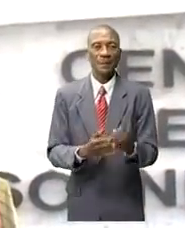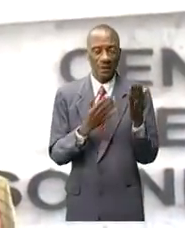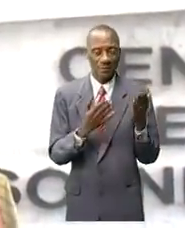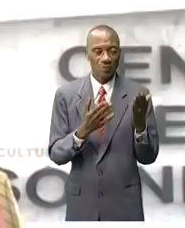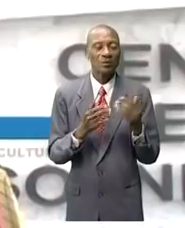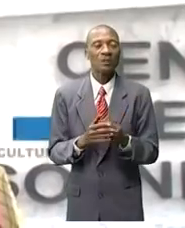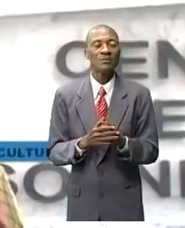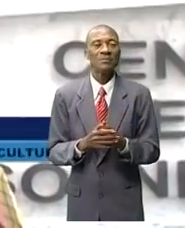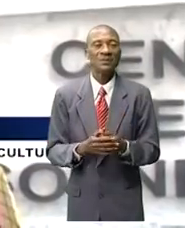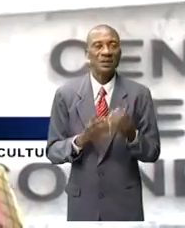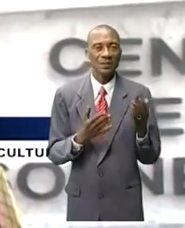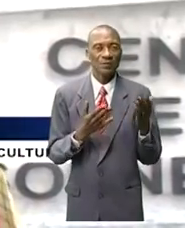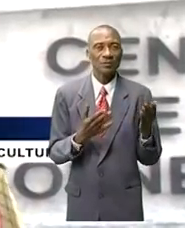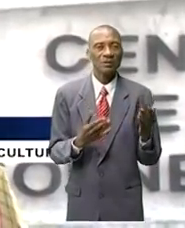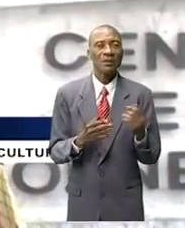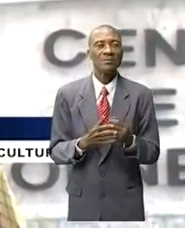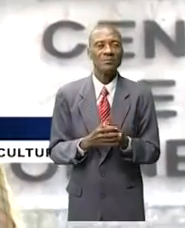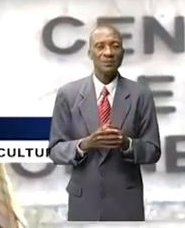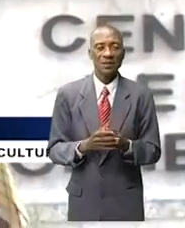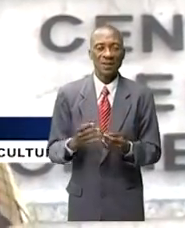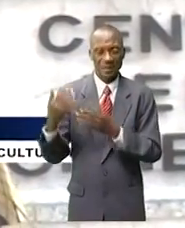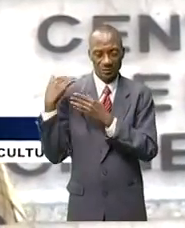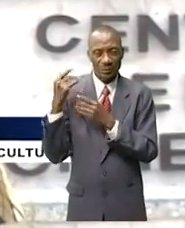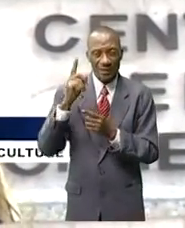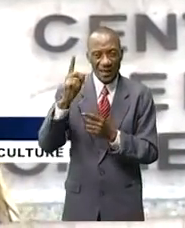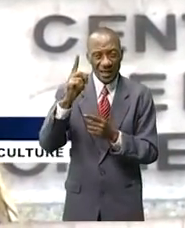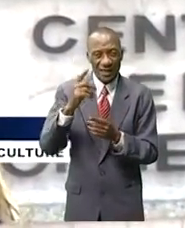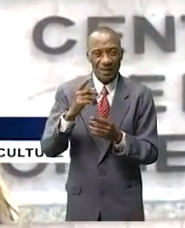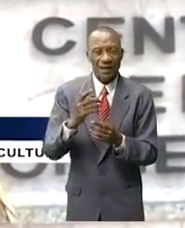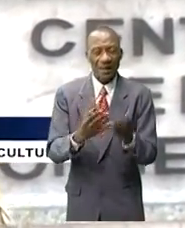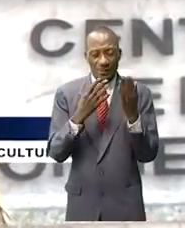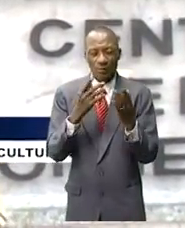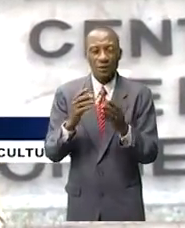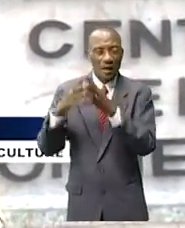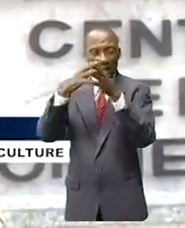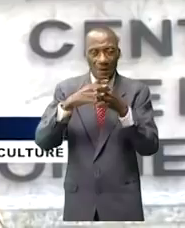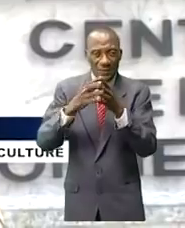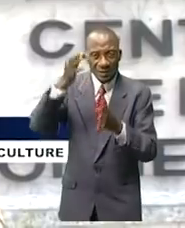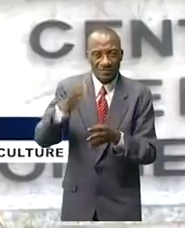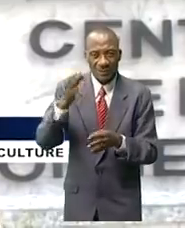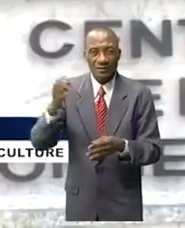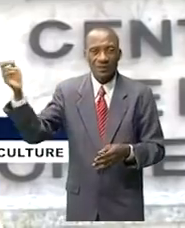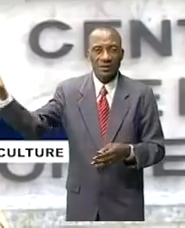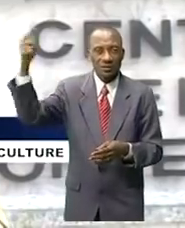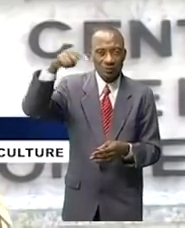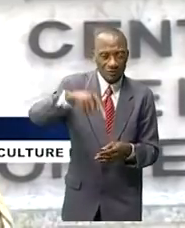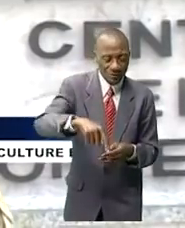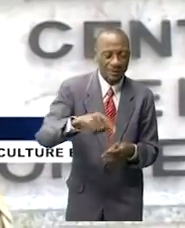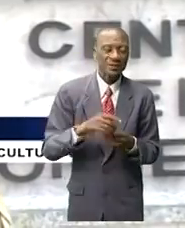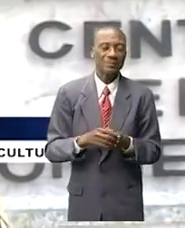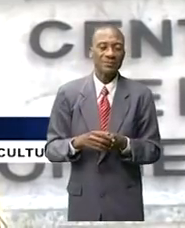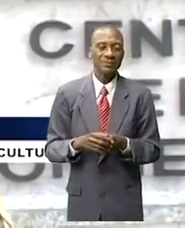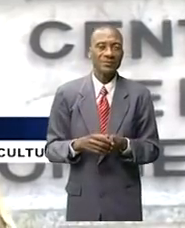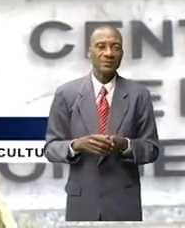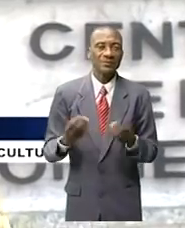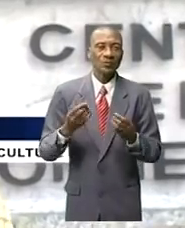un responsable important est venu des Amériques pour les honorer, alors que ça fait plus de 36 ans qu'ils n'avaient